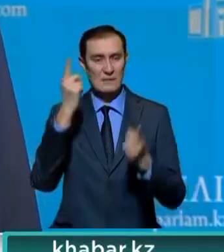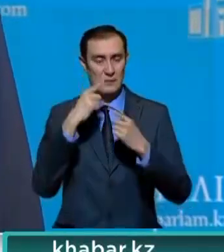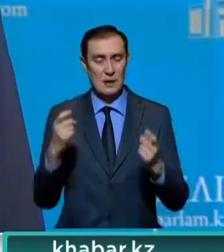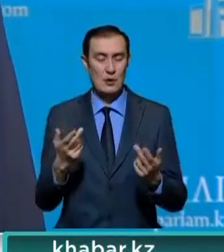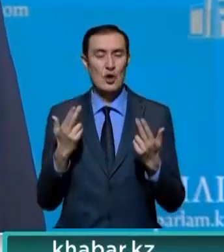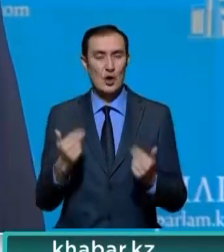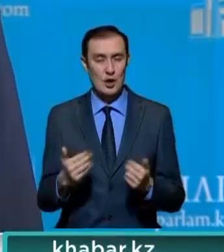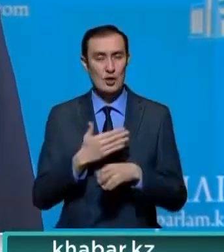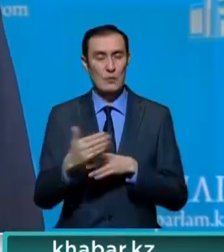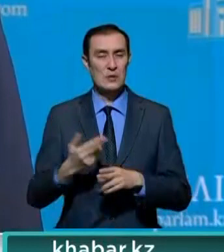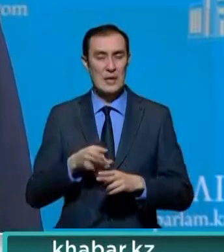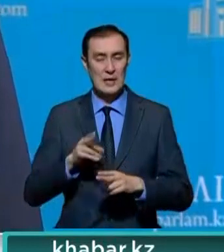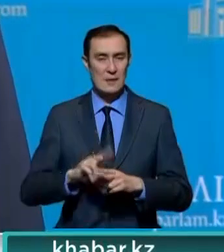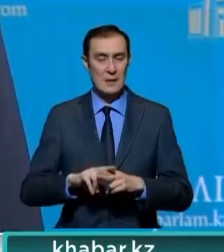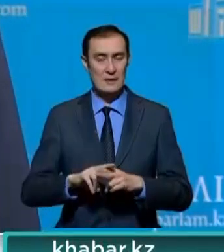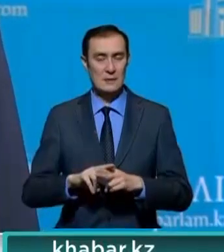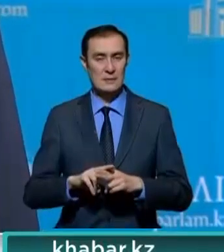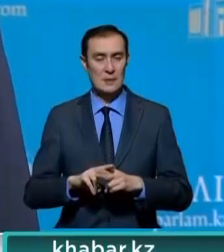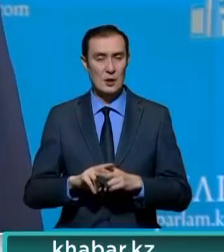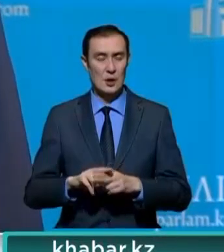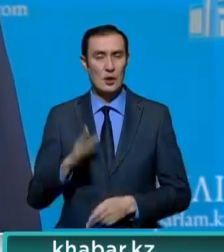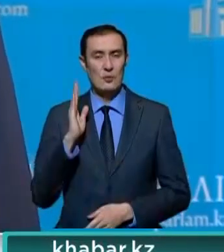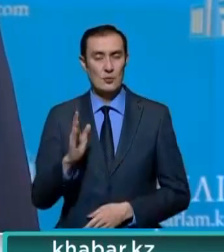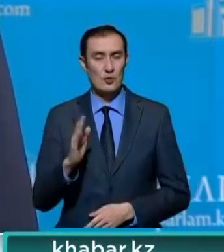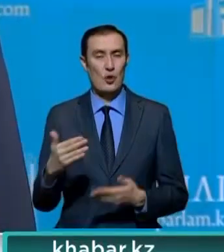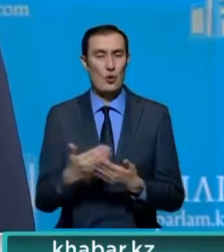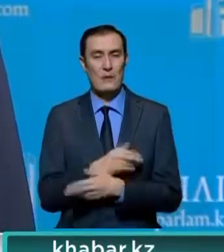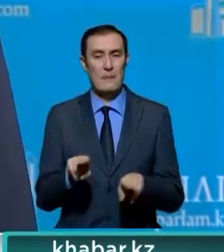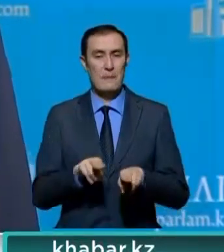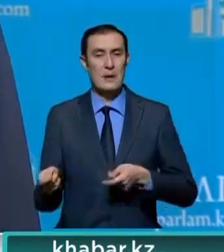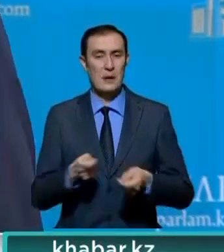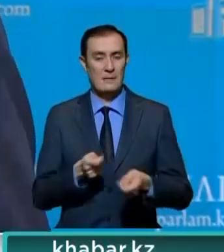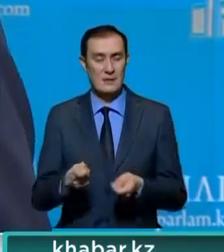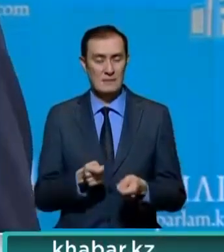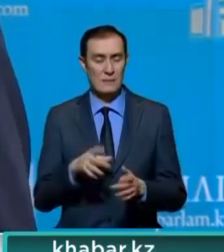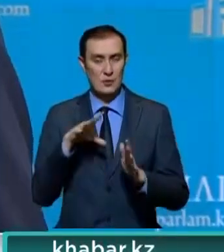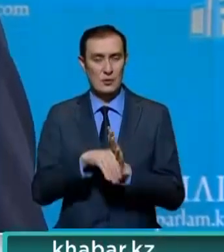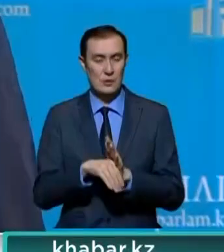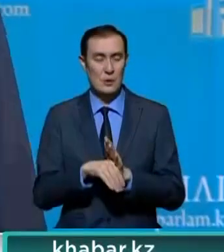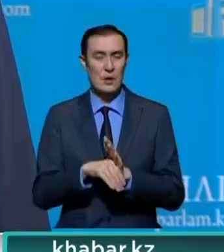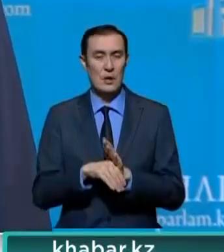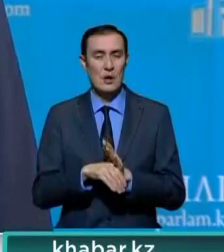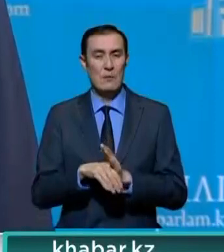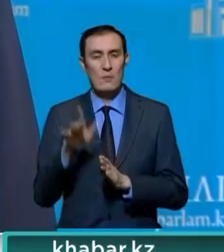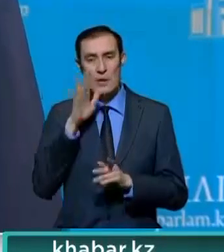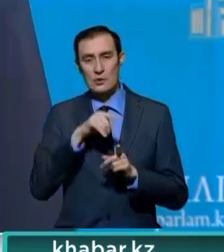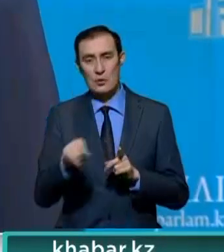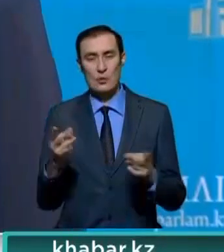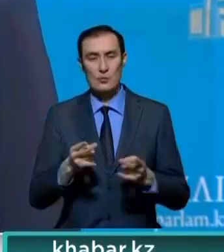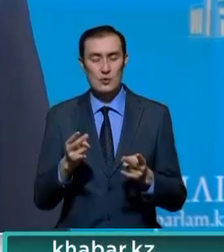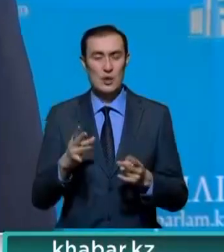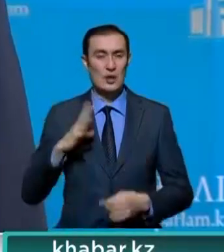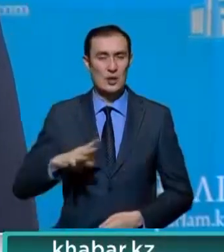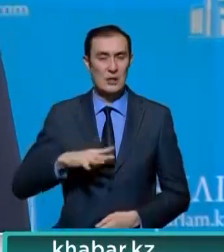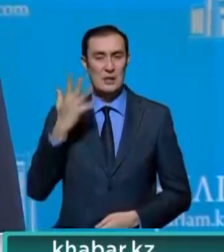Естественно, после этого будет формировано новое правительство. По срокам надо дождаться, когда